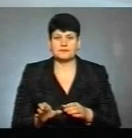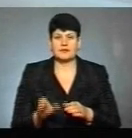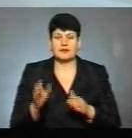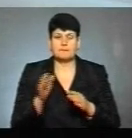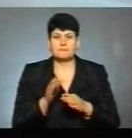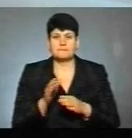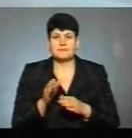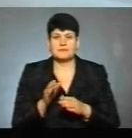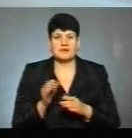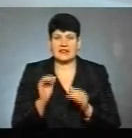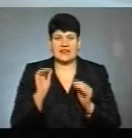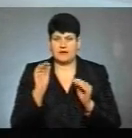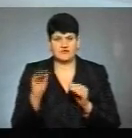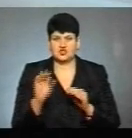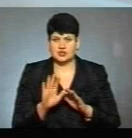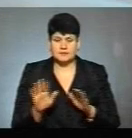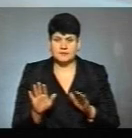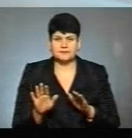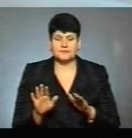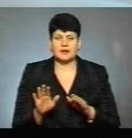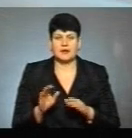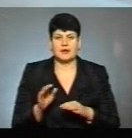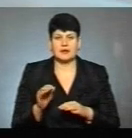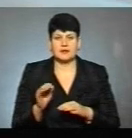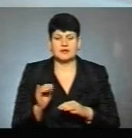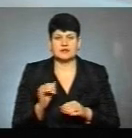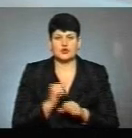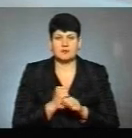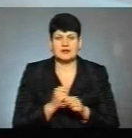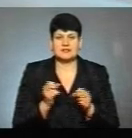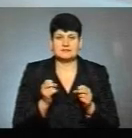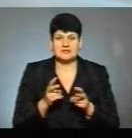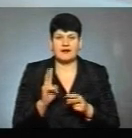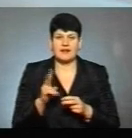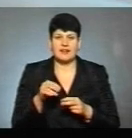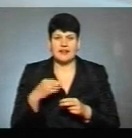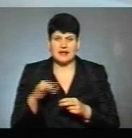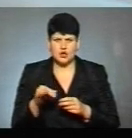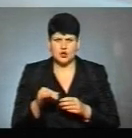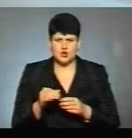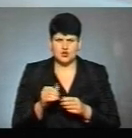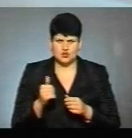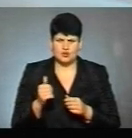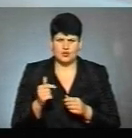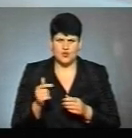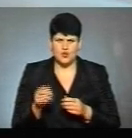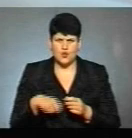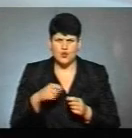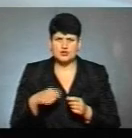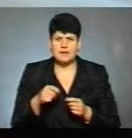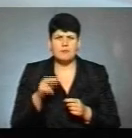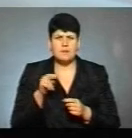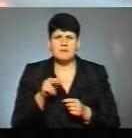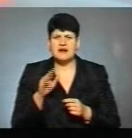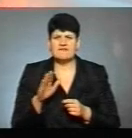для мене не вчіпи ще на цьому. І зробили спеціальний клей, такий густий, бо такий як